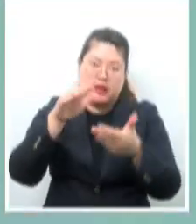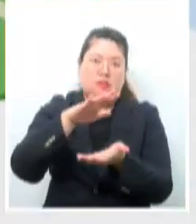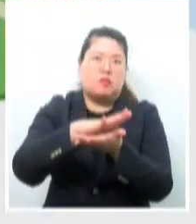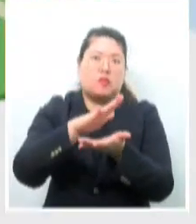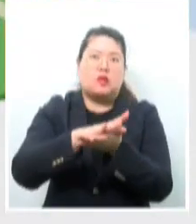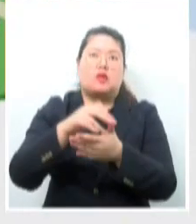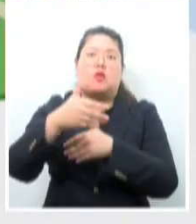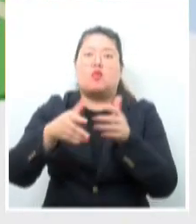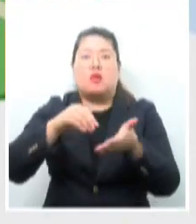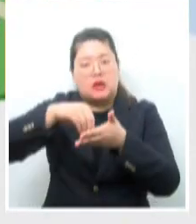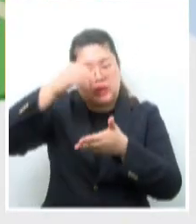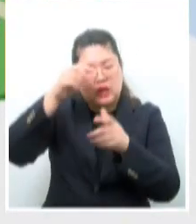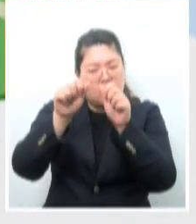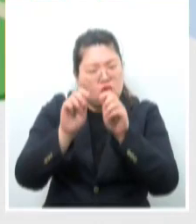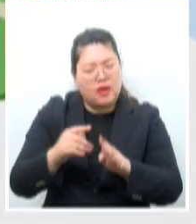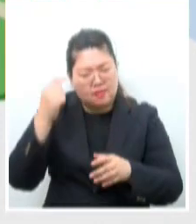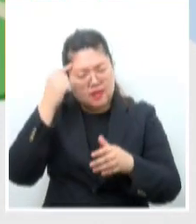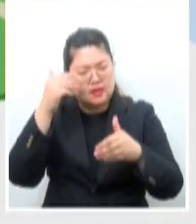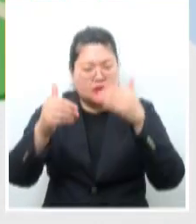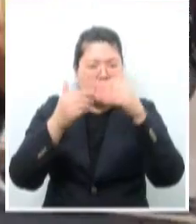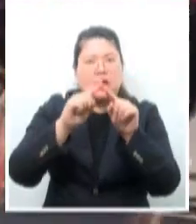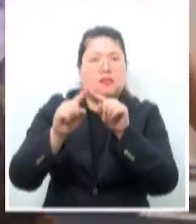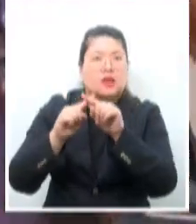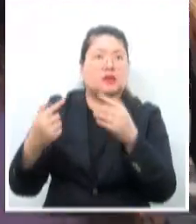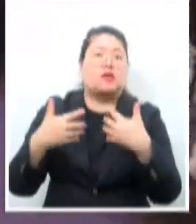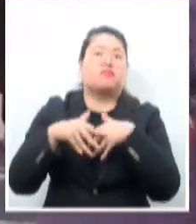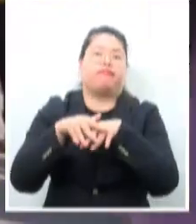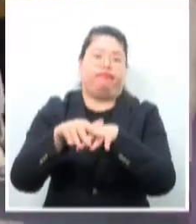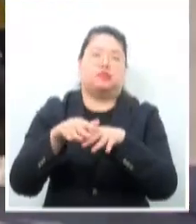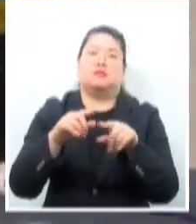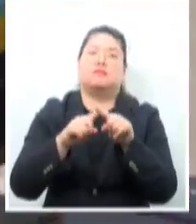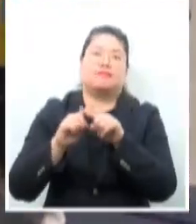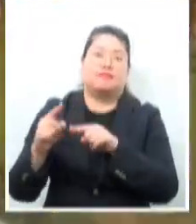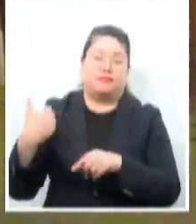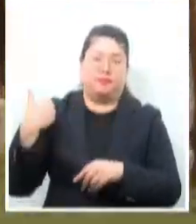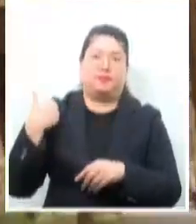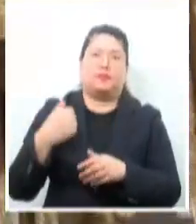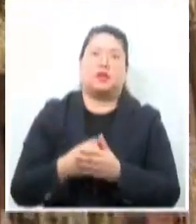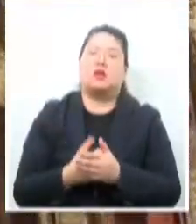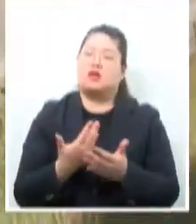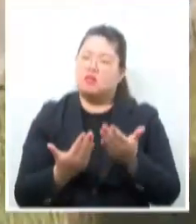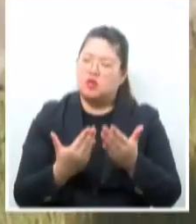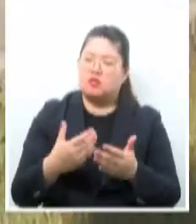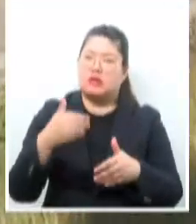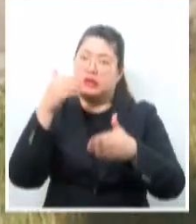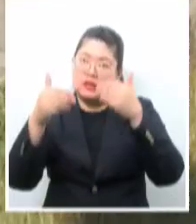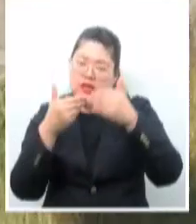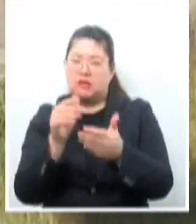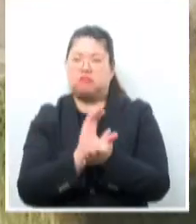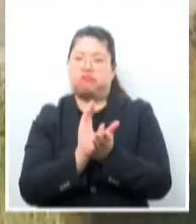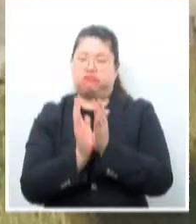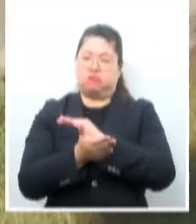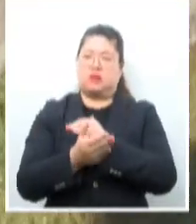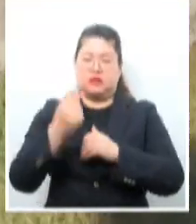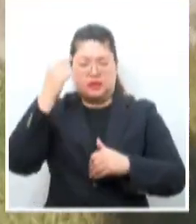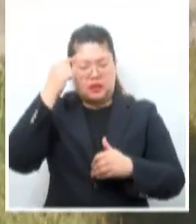ผู้เรียนได้ออกแบบกิจกรรมและทำกิจกรรมร่วมกันภายในโรงเรียนหรือผู้เรียนสามารถนำกิจกรรมนี้ไปประยุกต์ใช้ใน